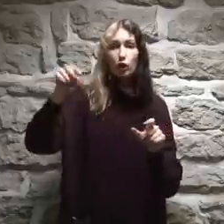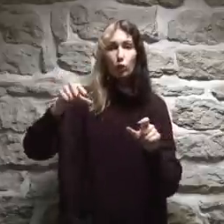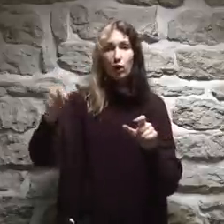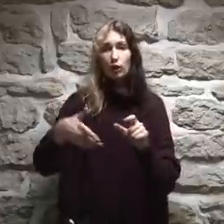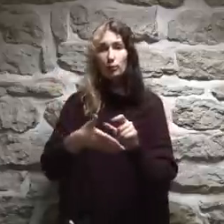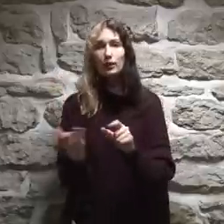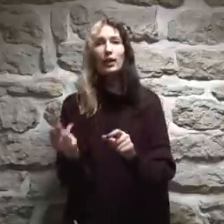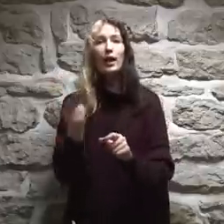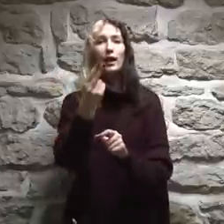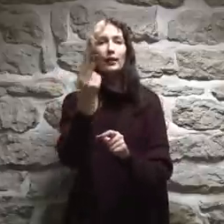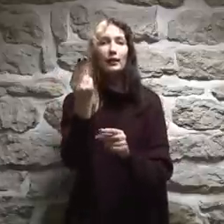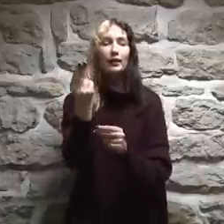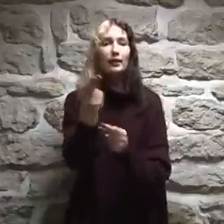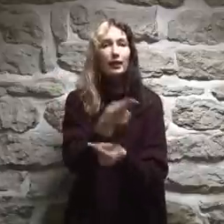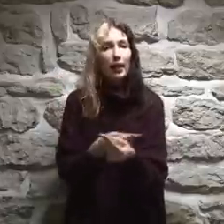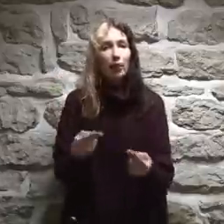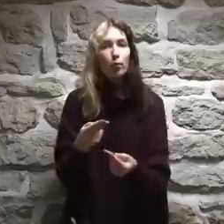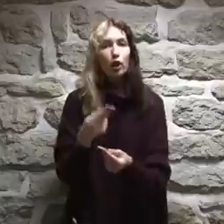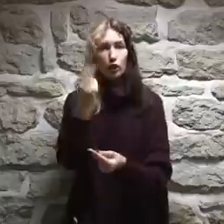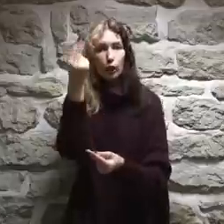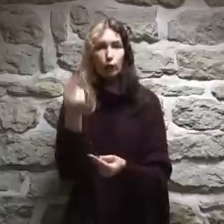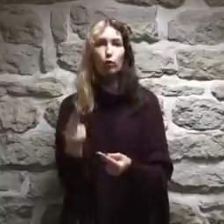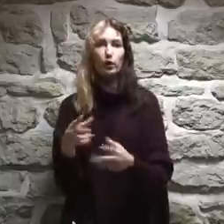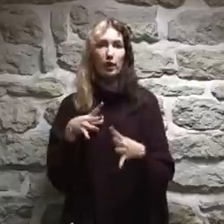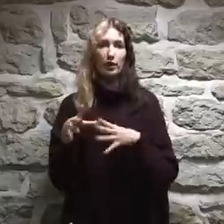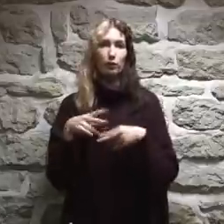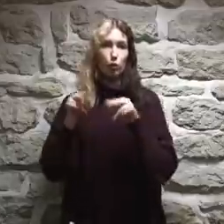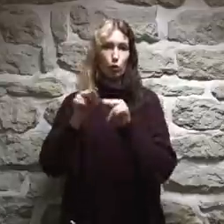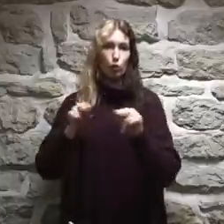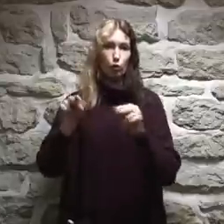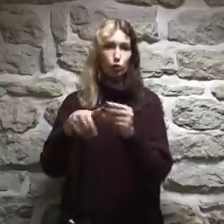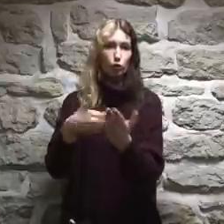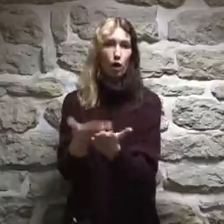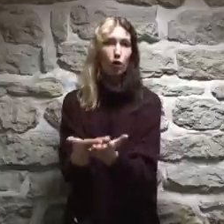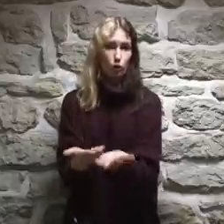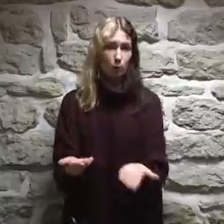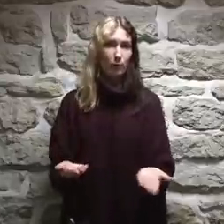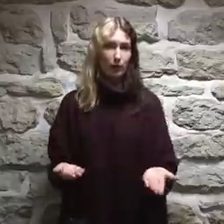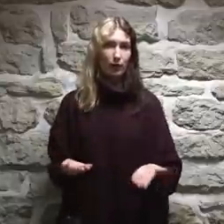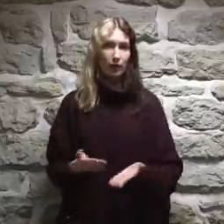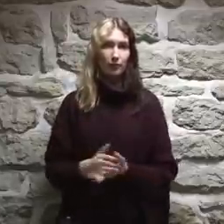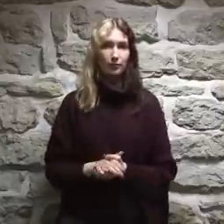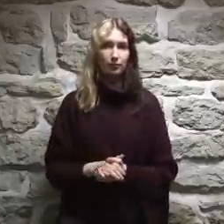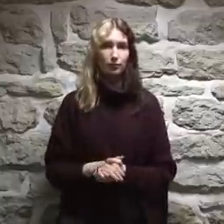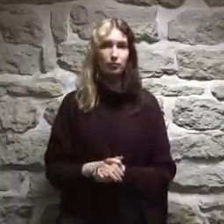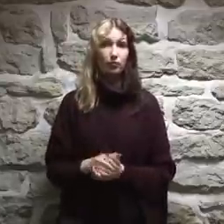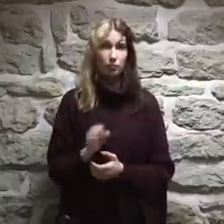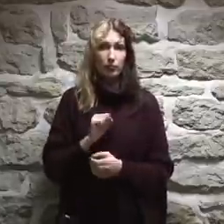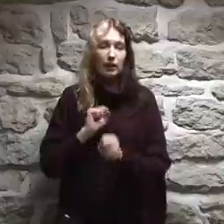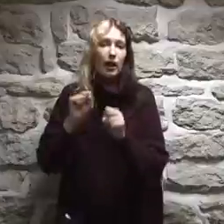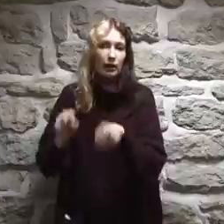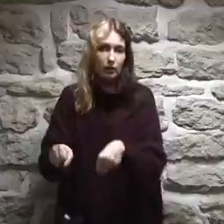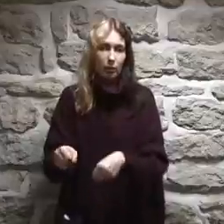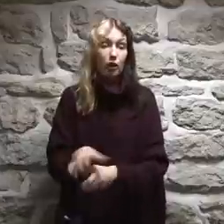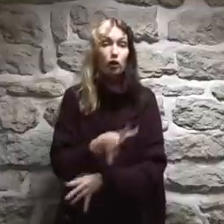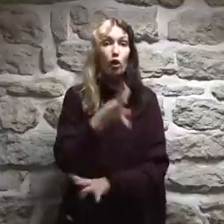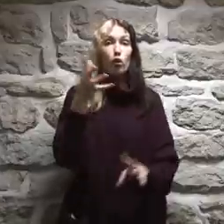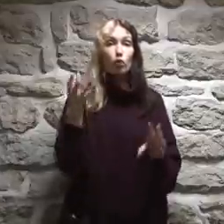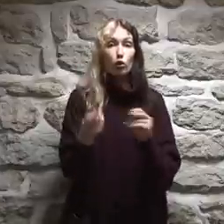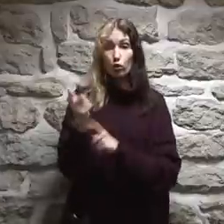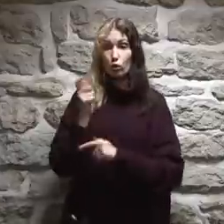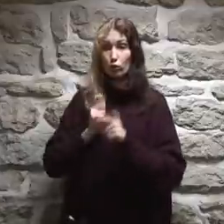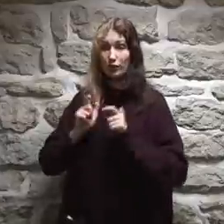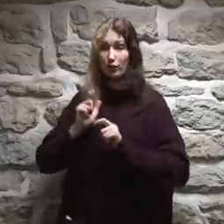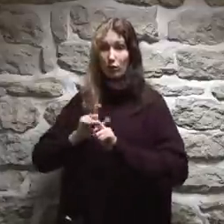ka keemia ja füüsika ettevalmistuskursust või kordamiskursust eksamiks. Ja kokku on siis ülikoolidega meil